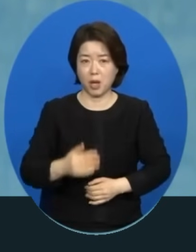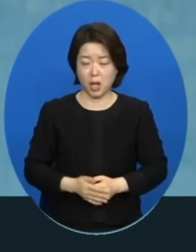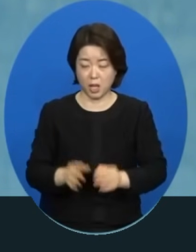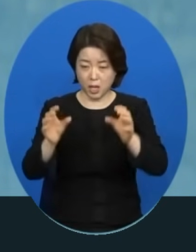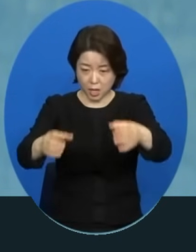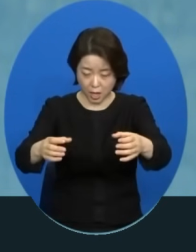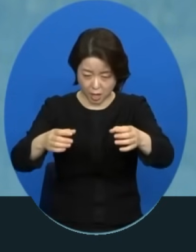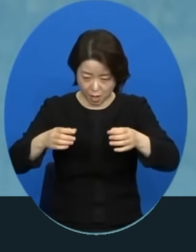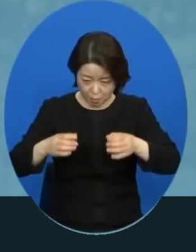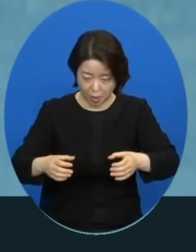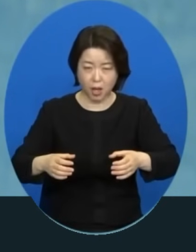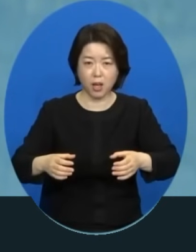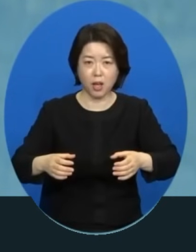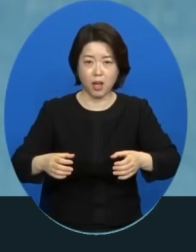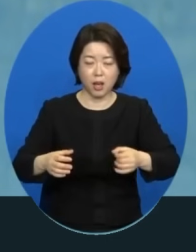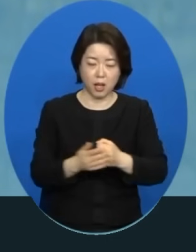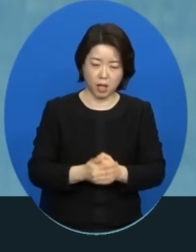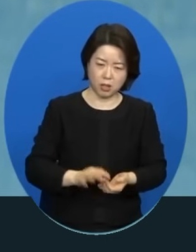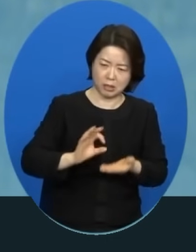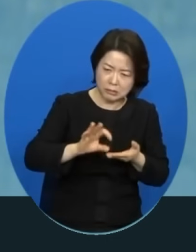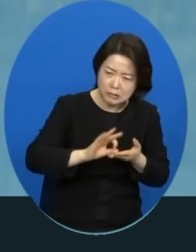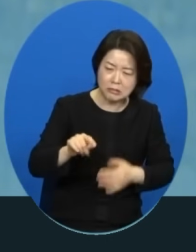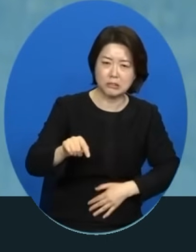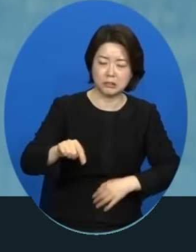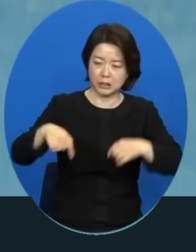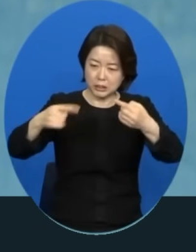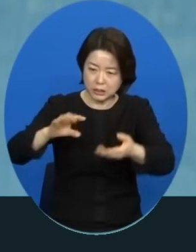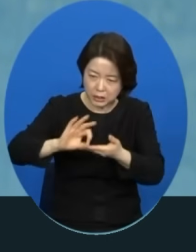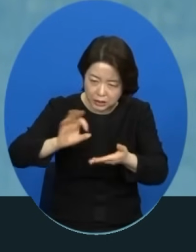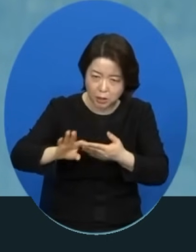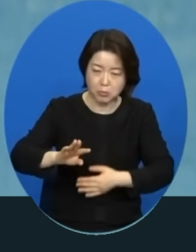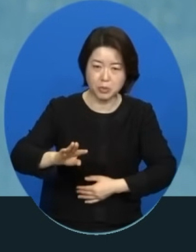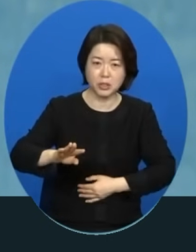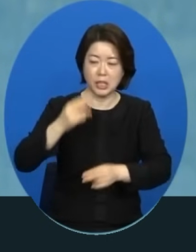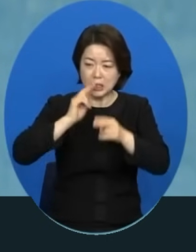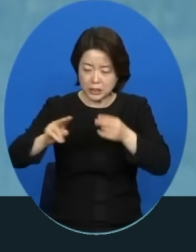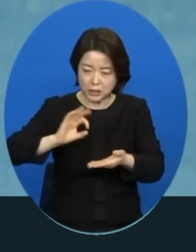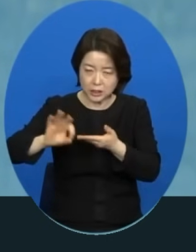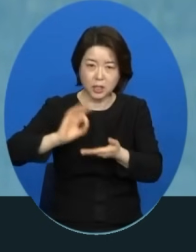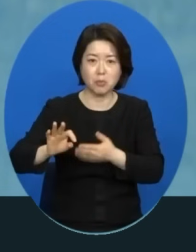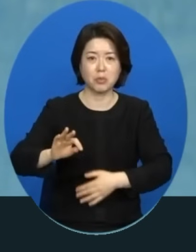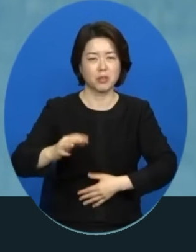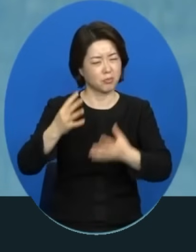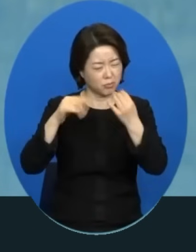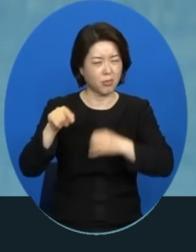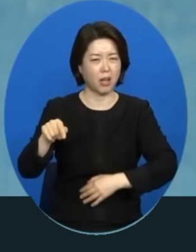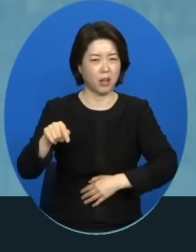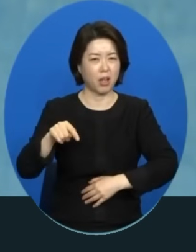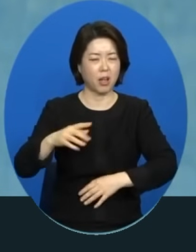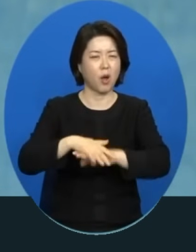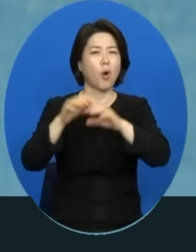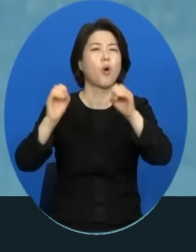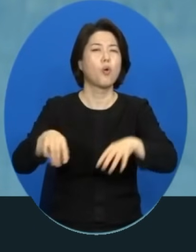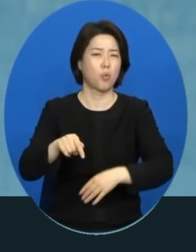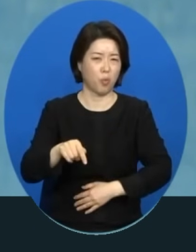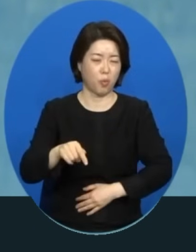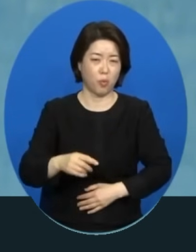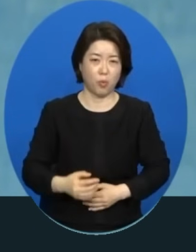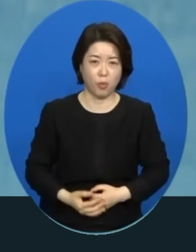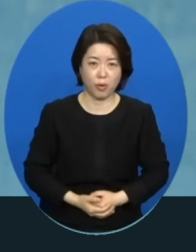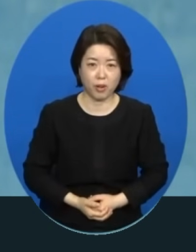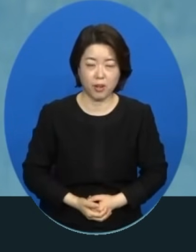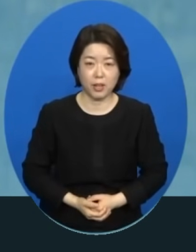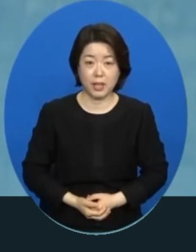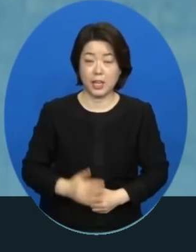수많은 에너지, 기름 낭비, 에너지 낭비, 타이어 낭비, 이렇게 낭비가 되는 거거든요. 제가 무슨 말씀을 드리냐면